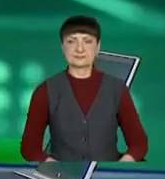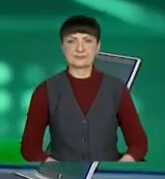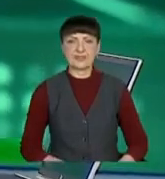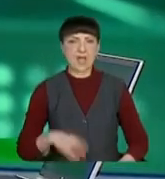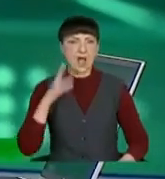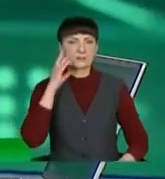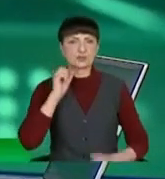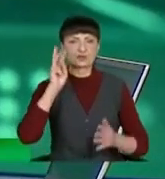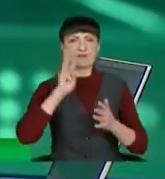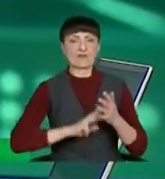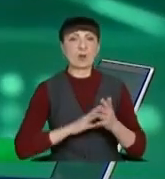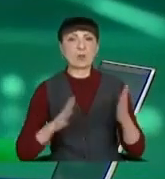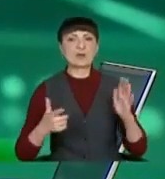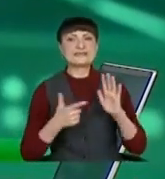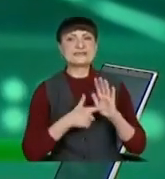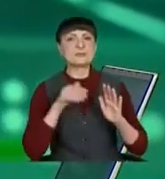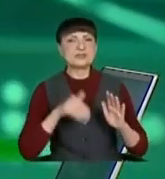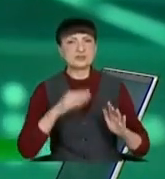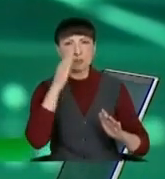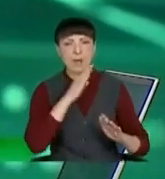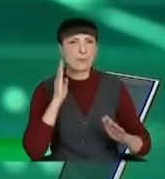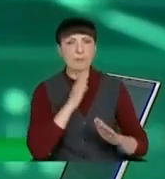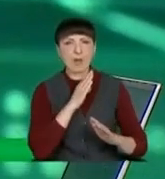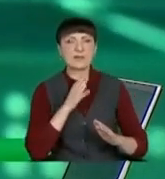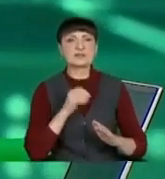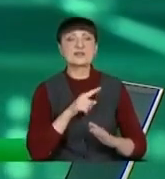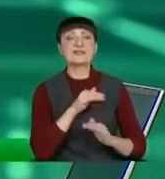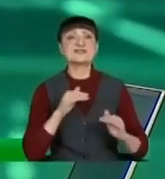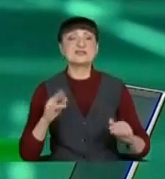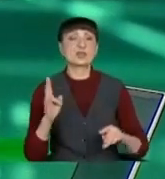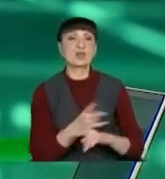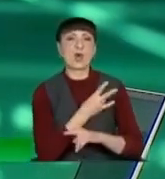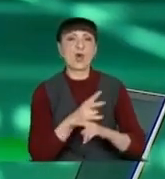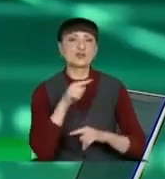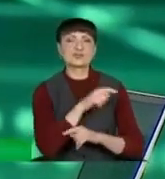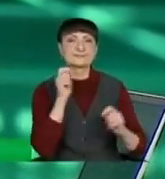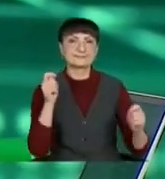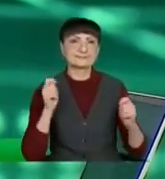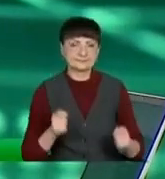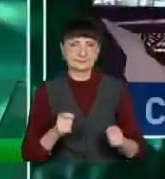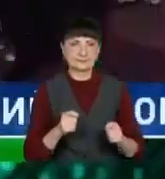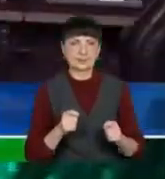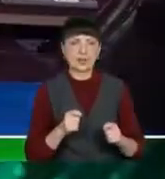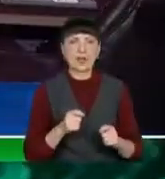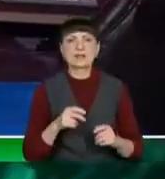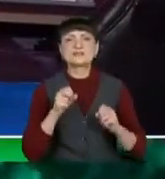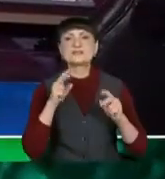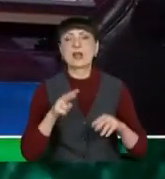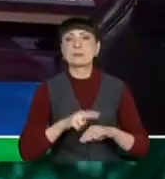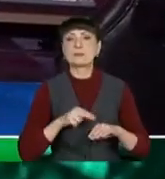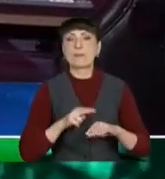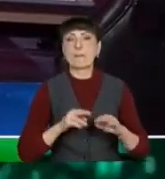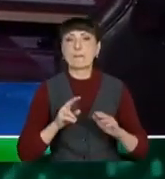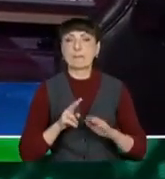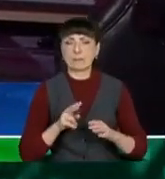В Алматы оштрафовали более 7 тысяч родителей за нахождение их детей в ночных развлекательных заведениях. В ювенальной полиции подвели